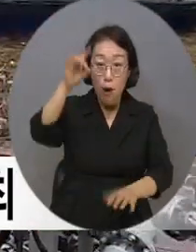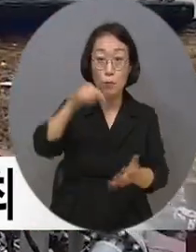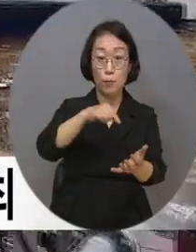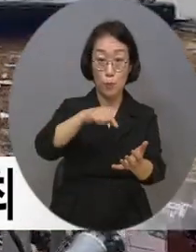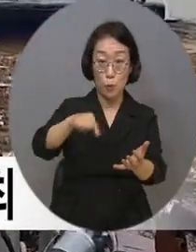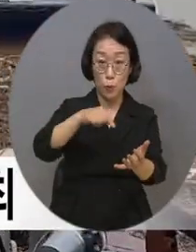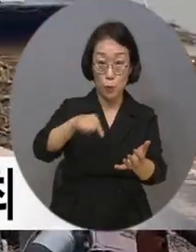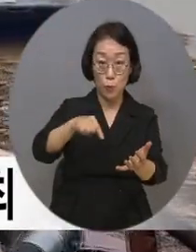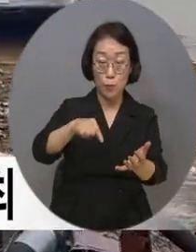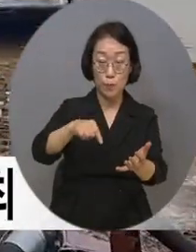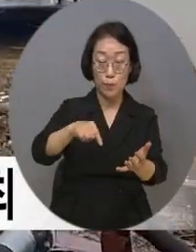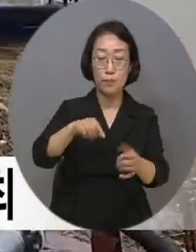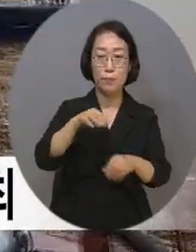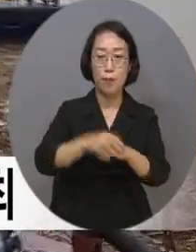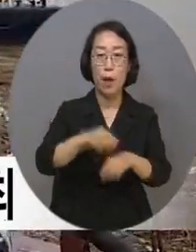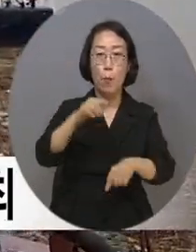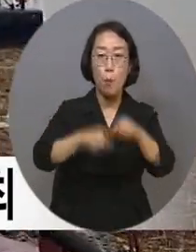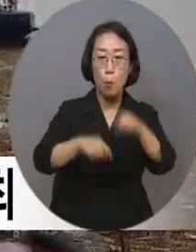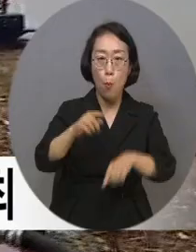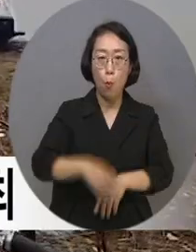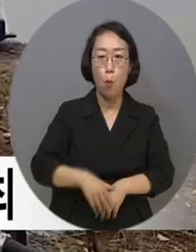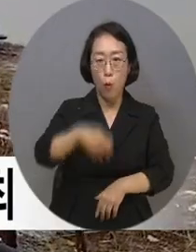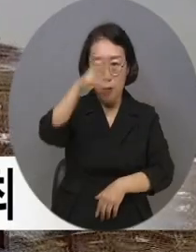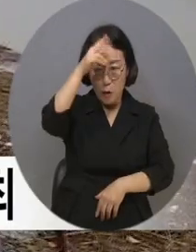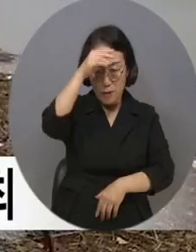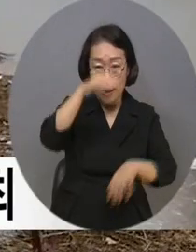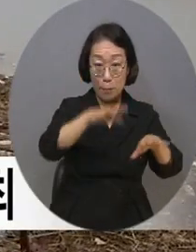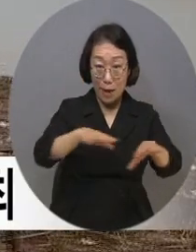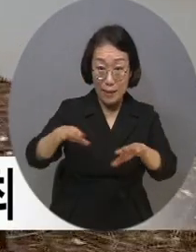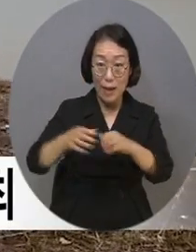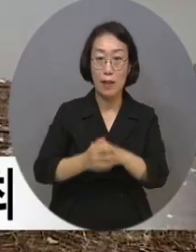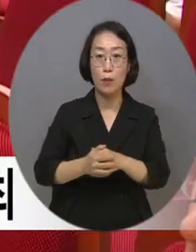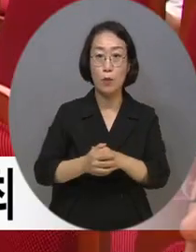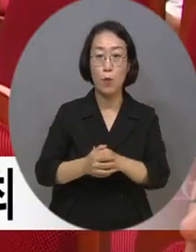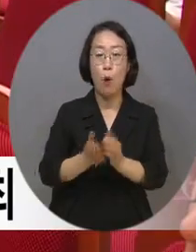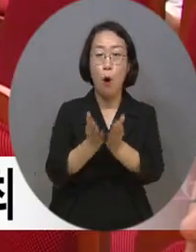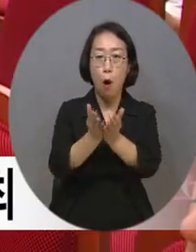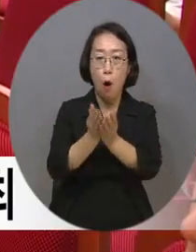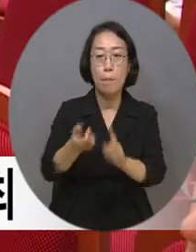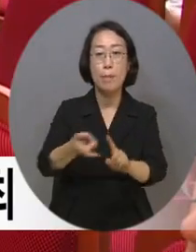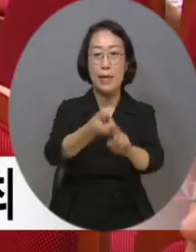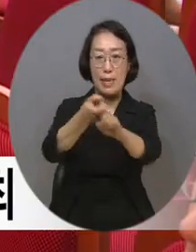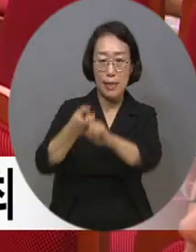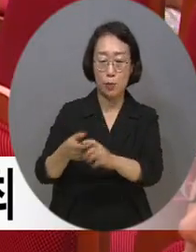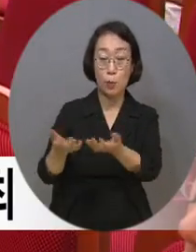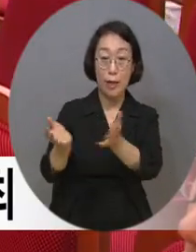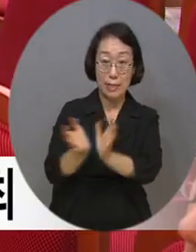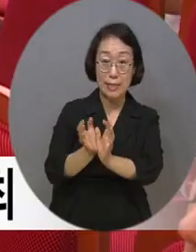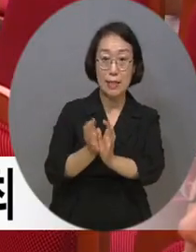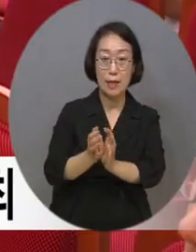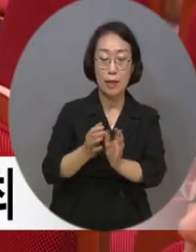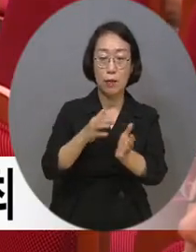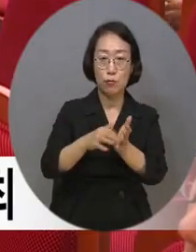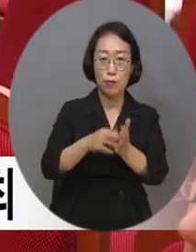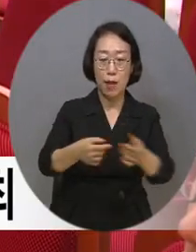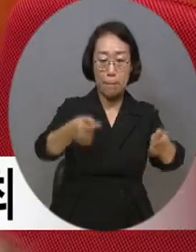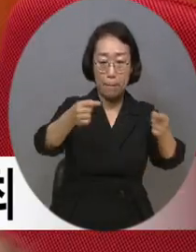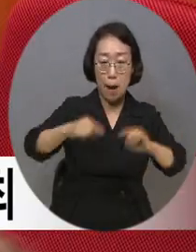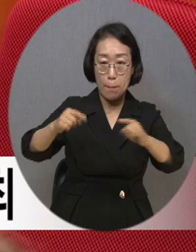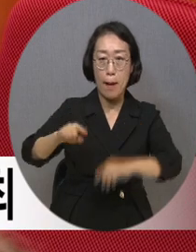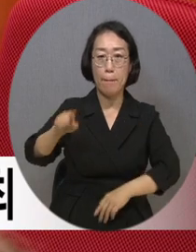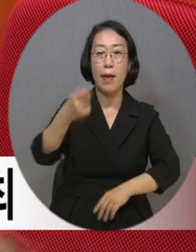시행된 이번 교육은 목포 해양경찰, 목포시 어촌계, 어업인 단체 등 100여 명이